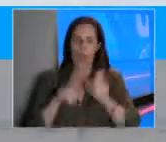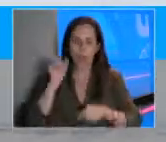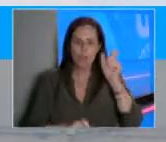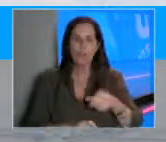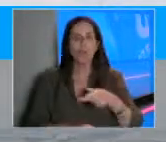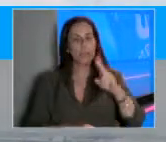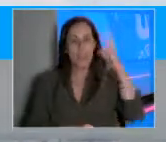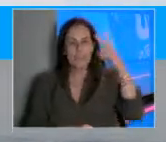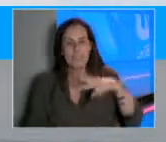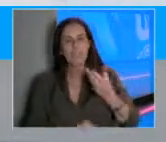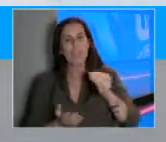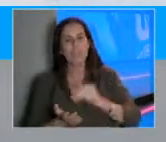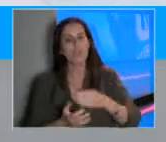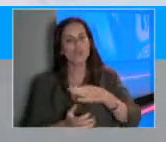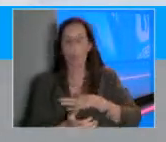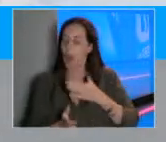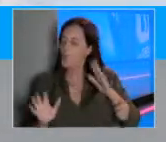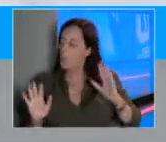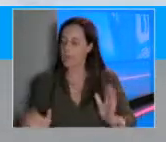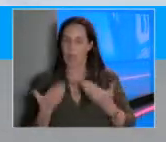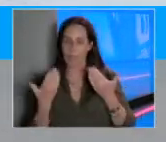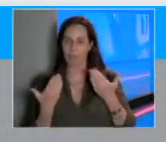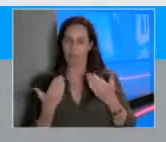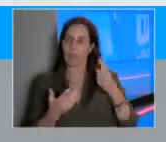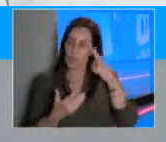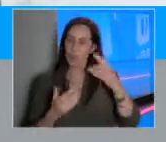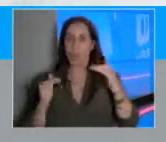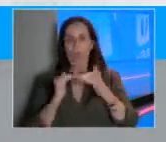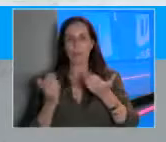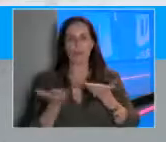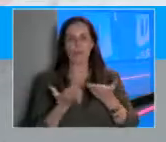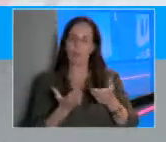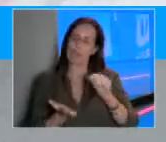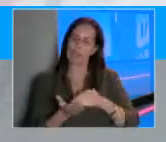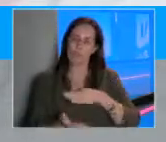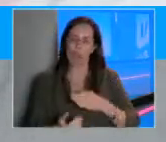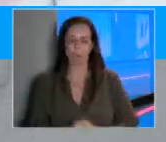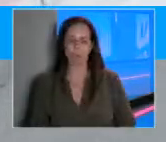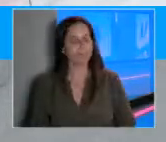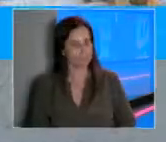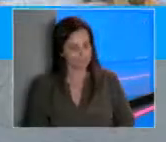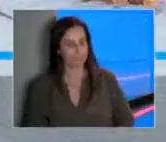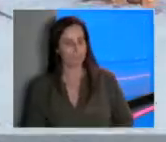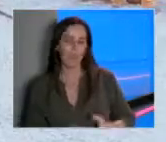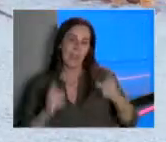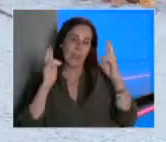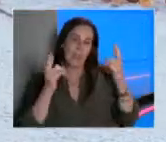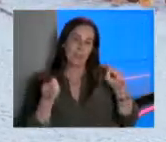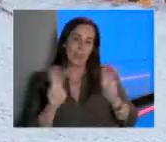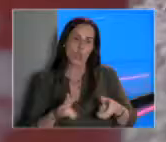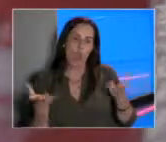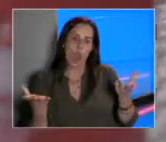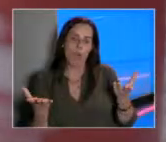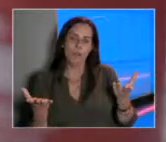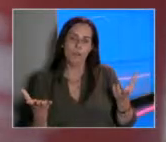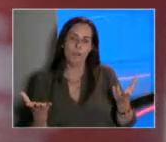שהם יותר יבינו את הצרכים שלנו באופן מיידי, וידעו להתאים את השירות לצרכים שלנו. טוב, ונקווה שנוכל